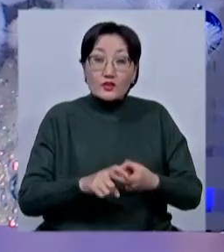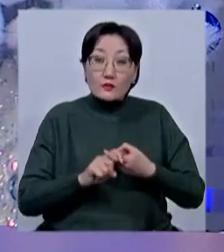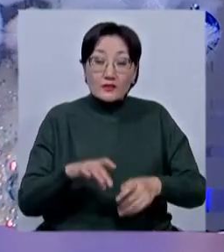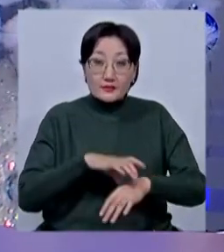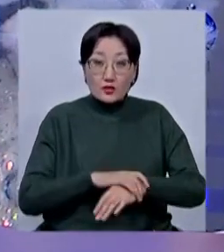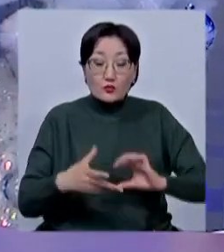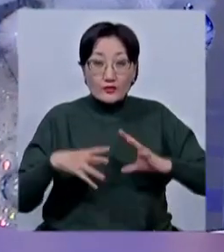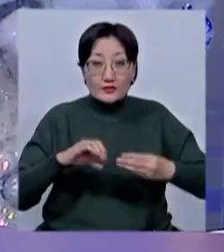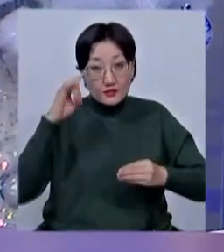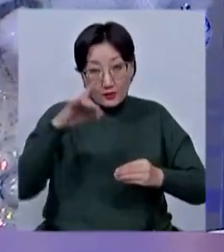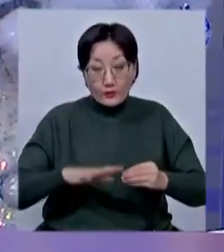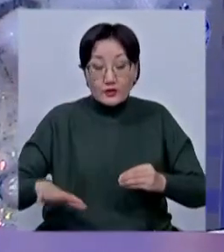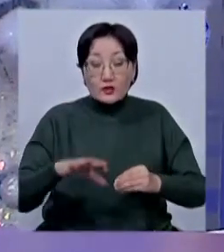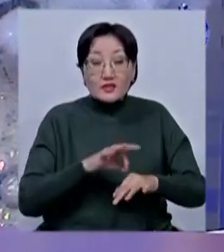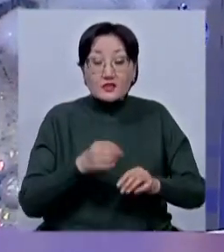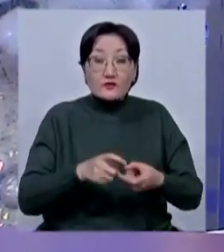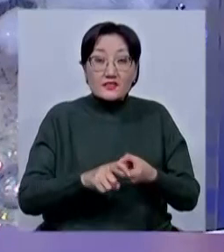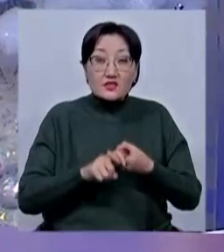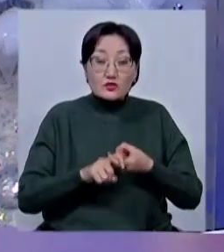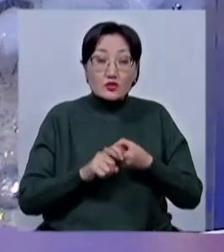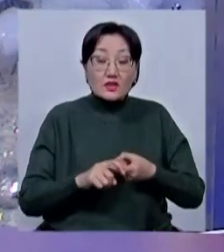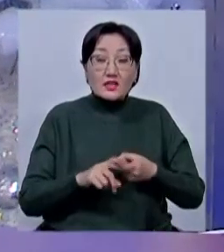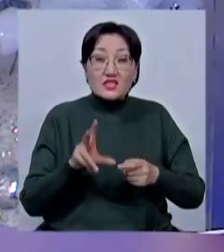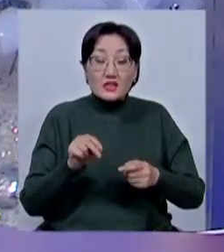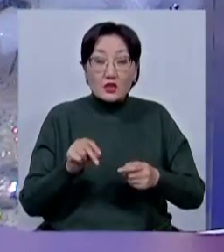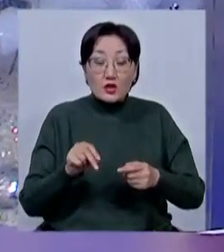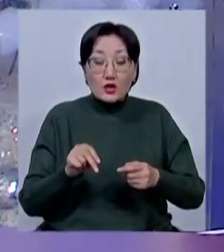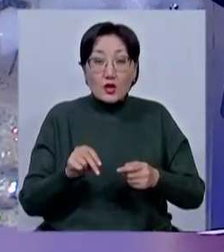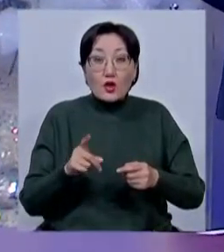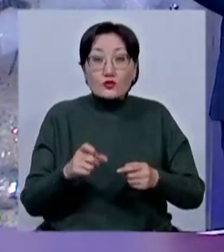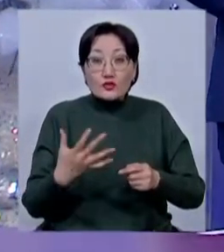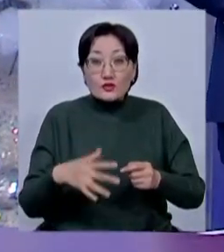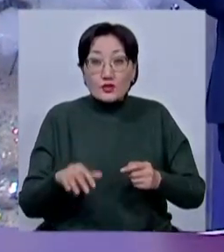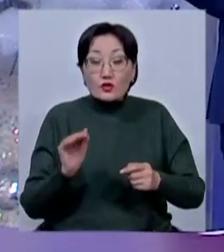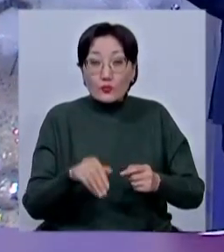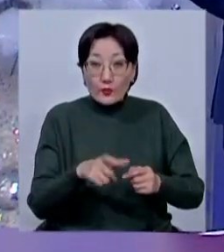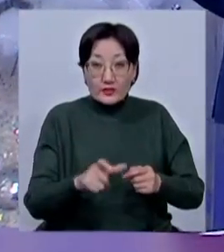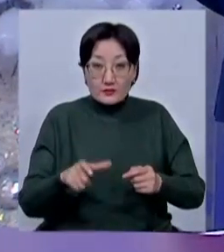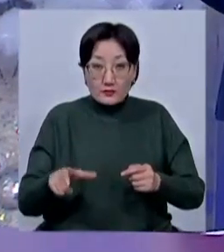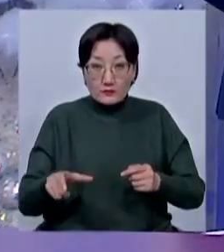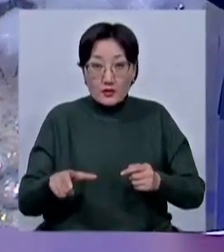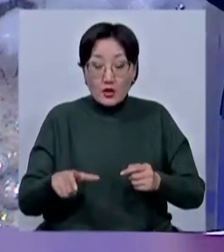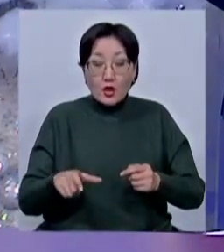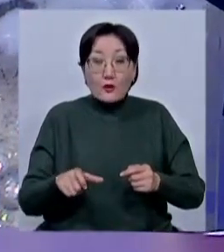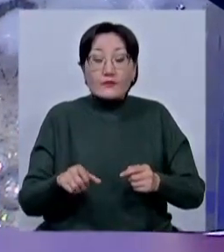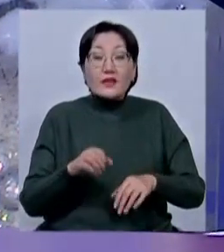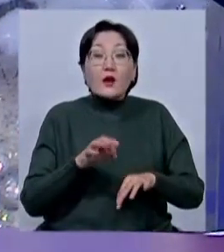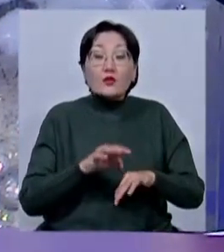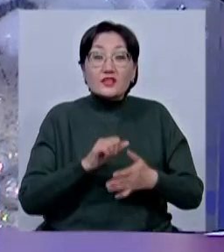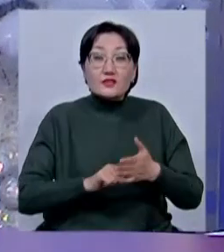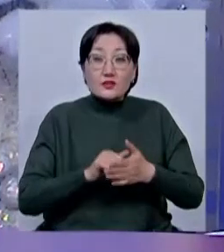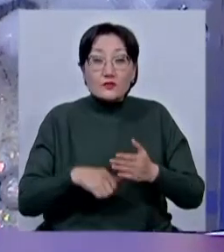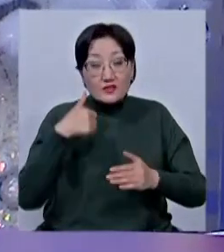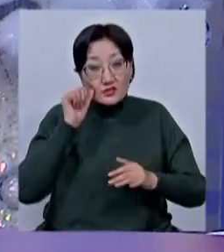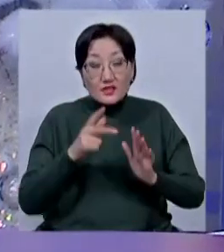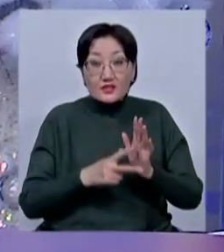анықталды. Жалпы ел аумағында COVID-19 инфекциясын жұқтырғандар саны 150 мыңға жуықтап қалды. Ал кеселдің кесірінен